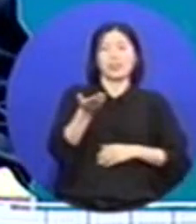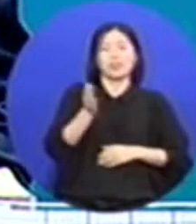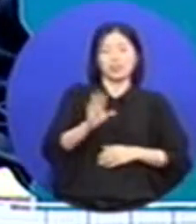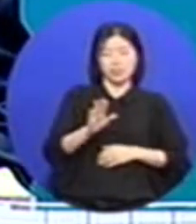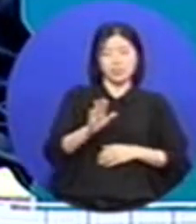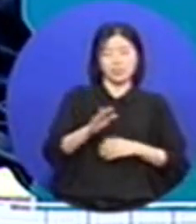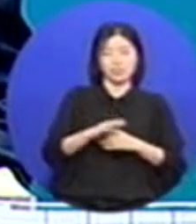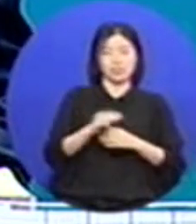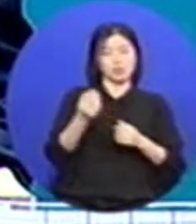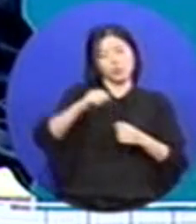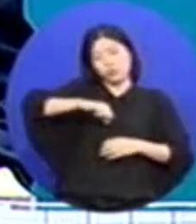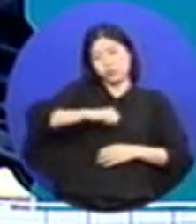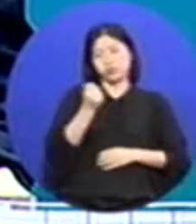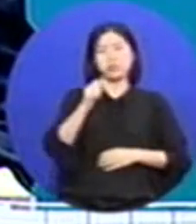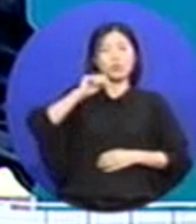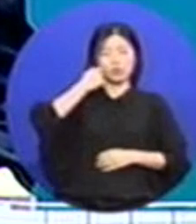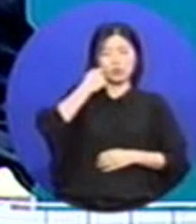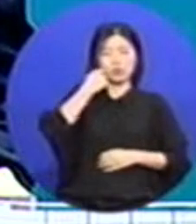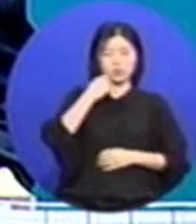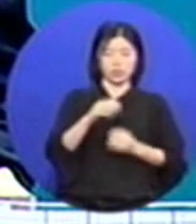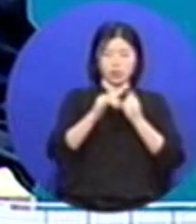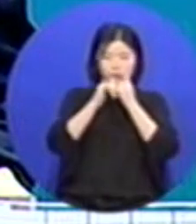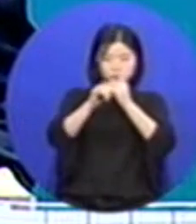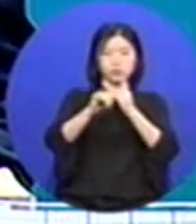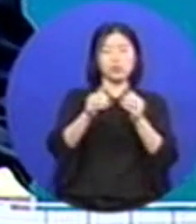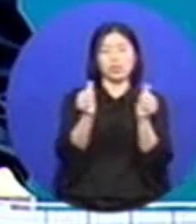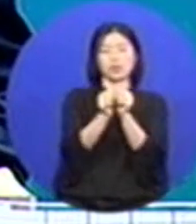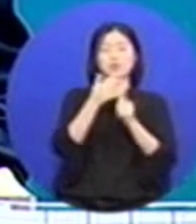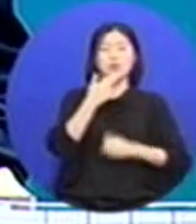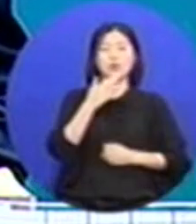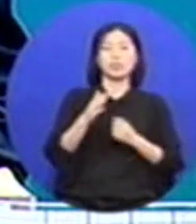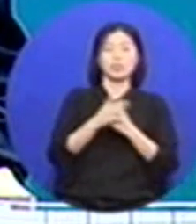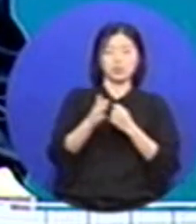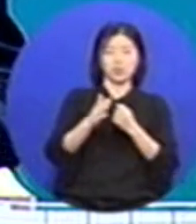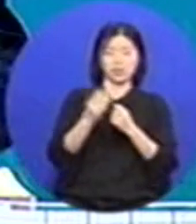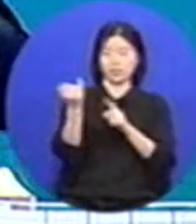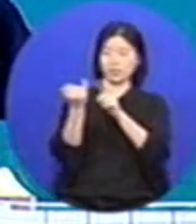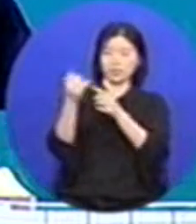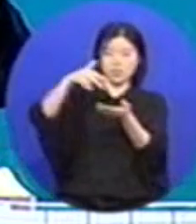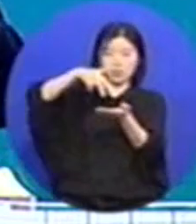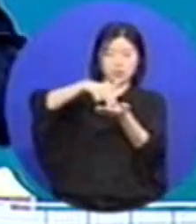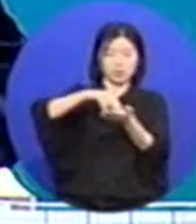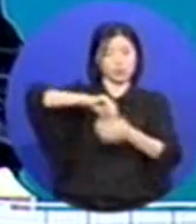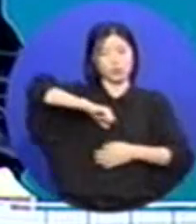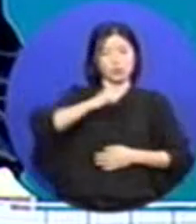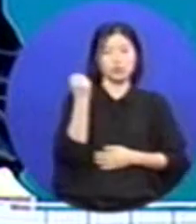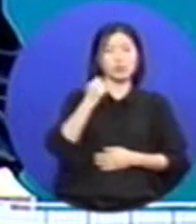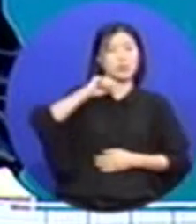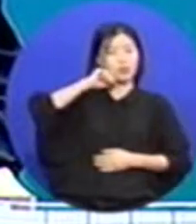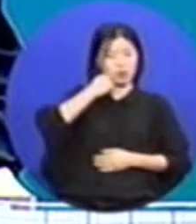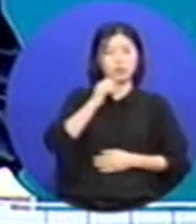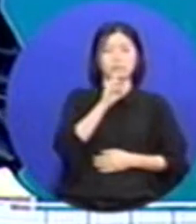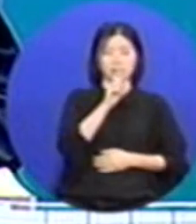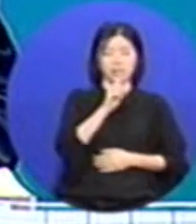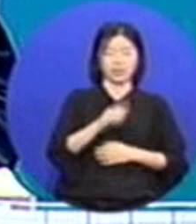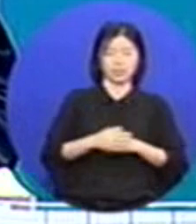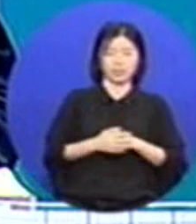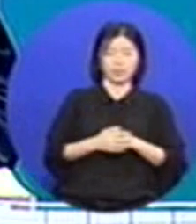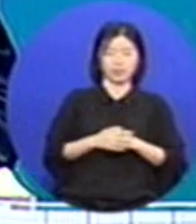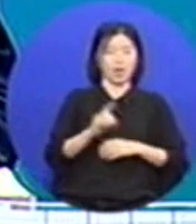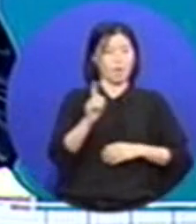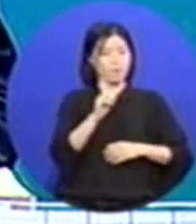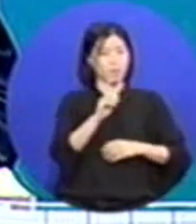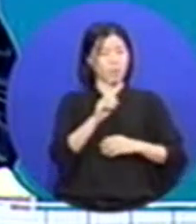해요 대단한 남자 없는데 여자쪽 입장에서 어떻게 순종하고 산야 말입니다 뭐가